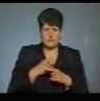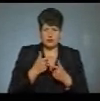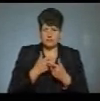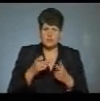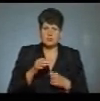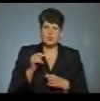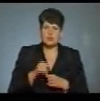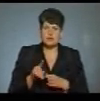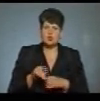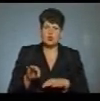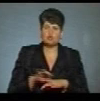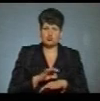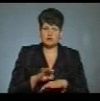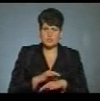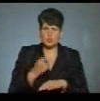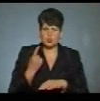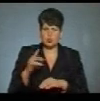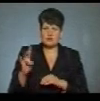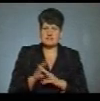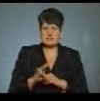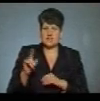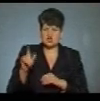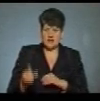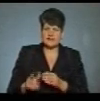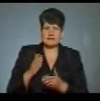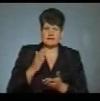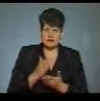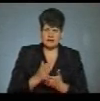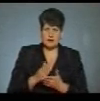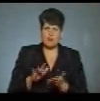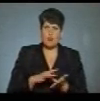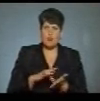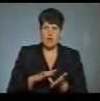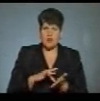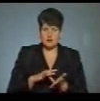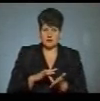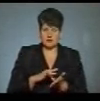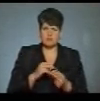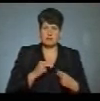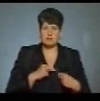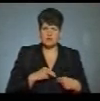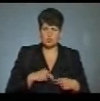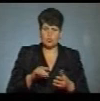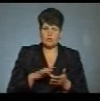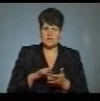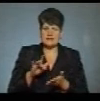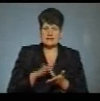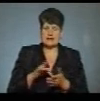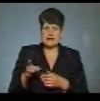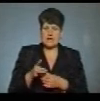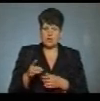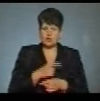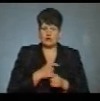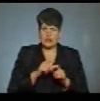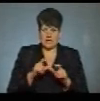про те, що дружина одного з священників є бухгалтером, працює в бухгалтерії центральної районної лікарні в